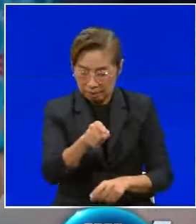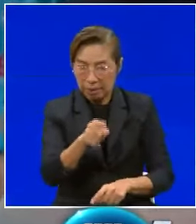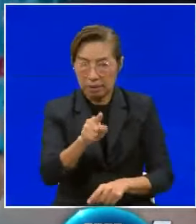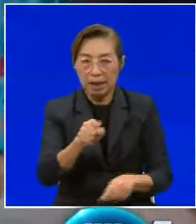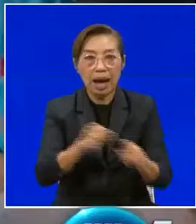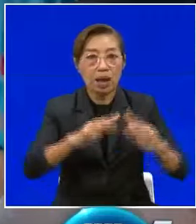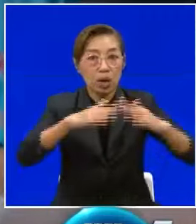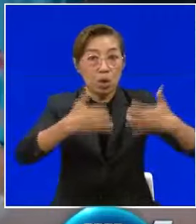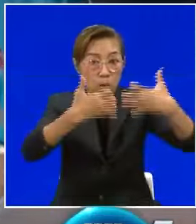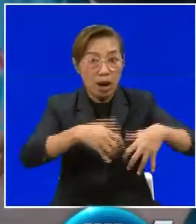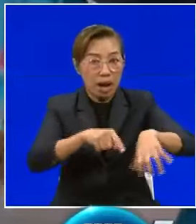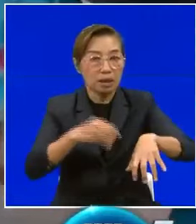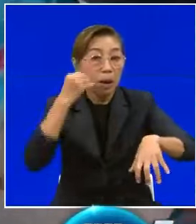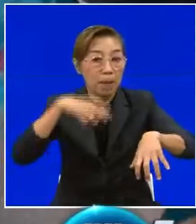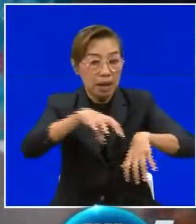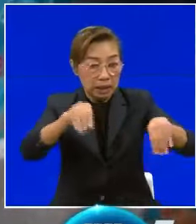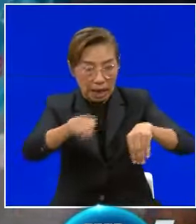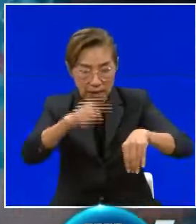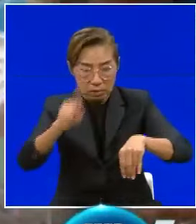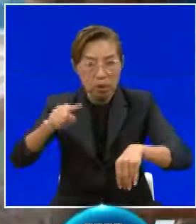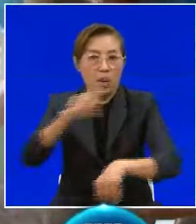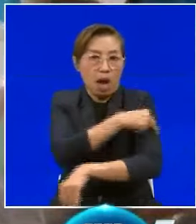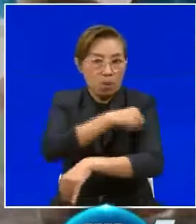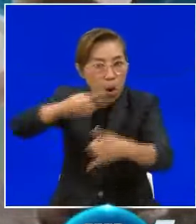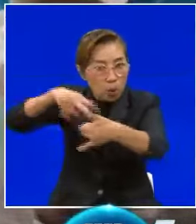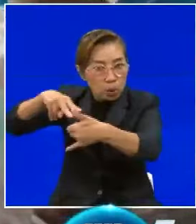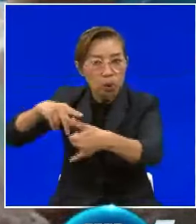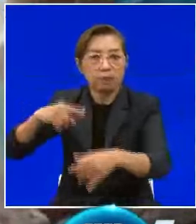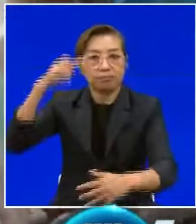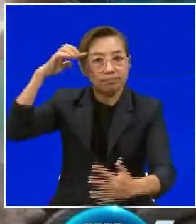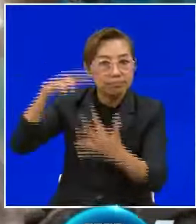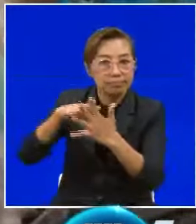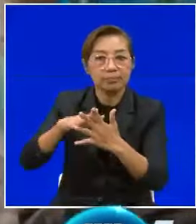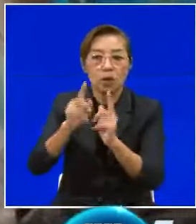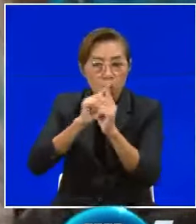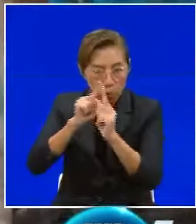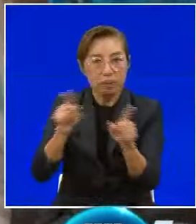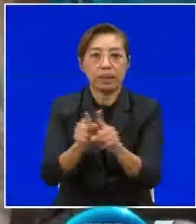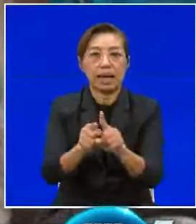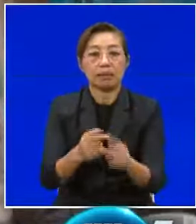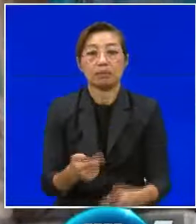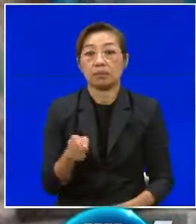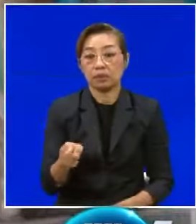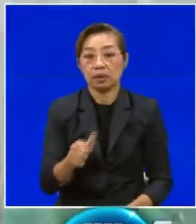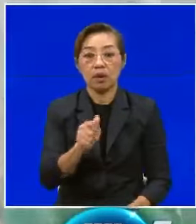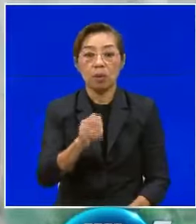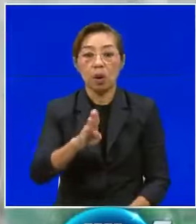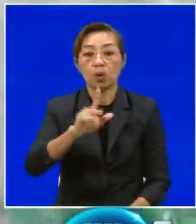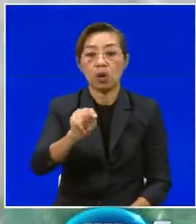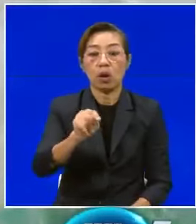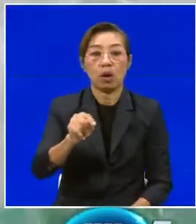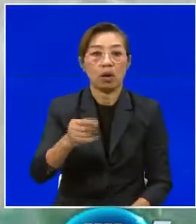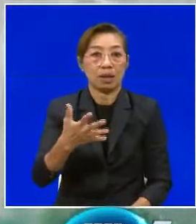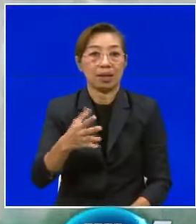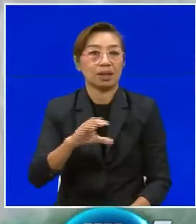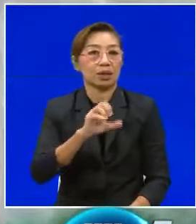มดนะคะทั้งสุขภาพกายแล้วก็สุขภาพจิตด้วยค่ะ คือไปถามคนที่อยู่แถวนั้นครับสมาชิกอบต.หมู่7นะคุณจรูนส